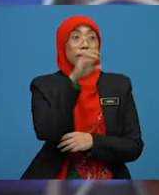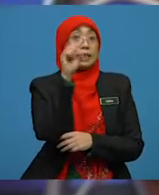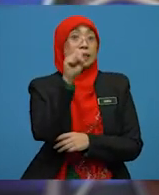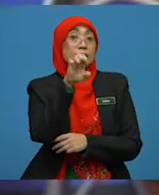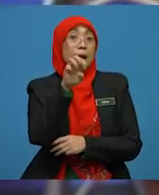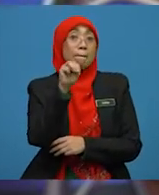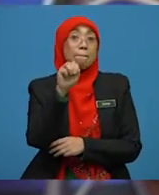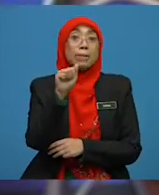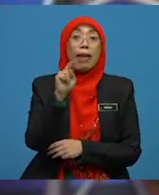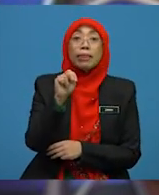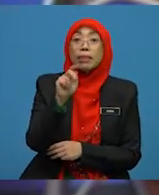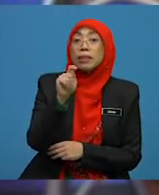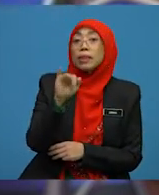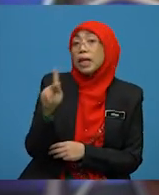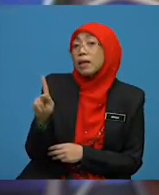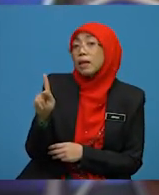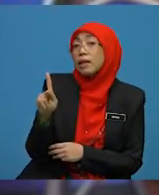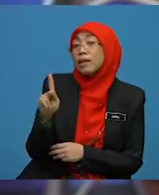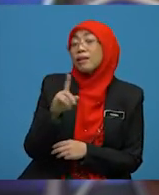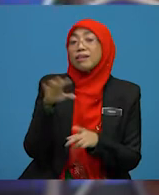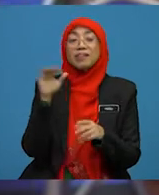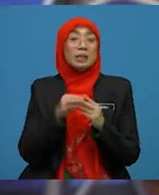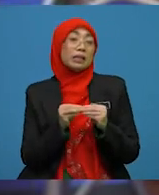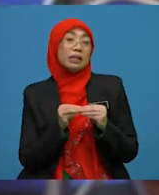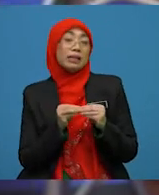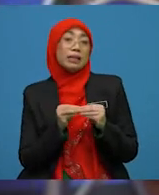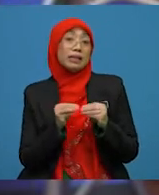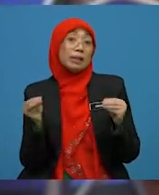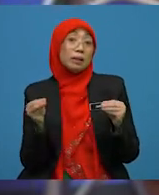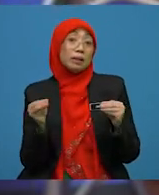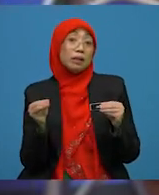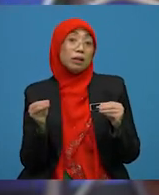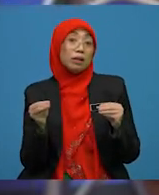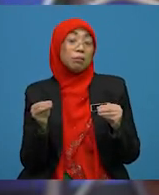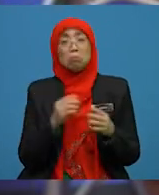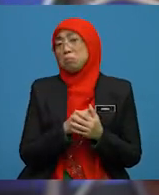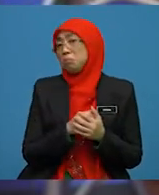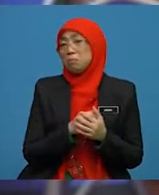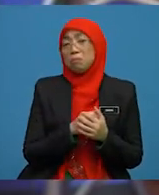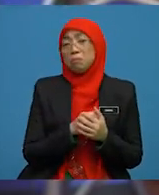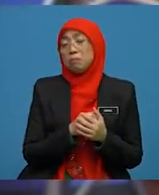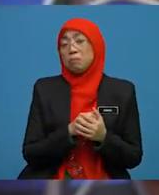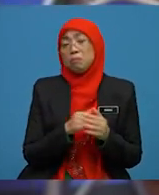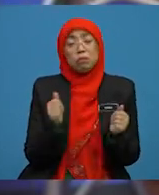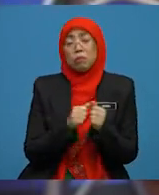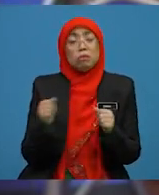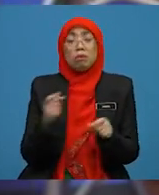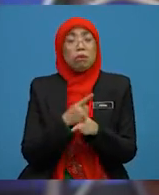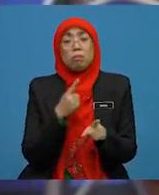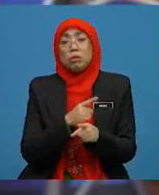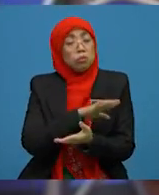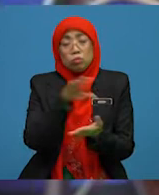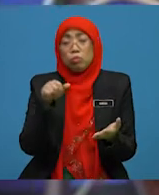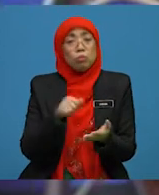Seterusnya, pelajar juga seharusnya telah memahami makna denotatif dan makna konotatif bagi